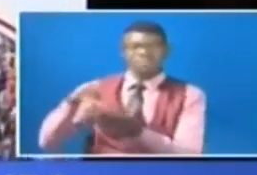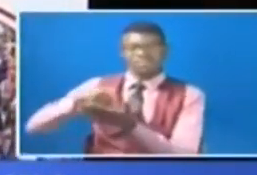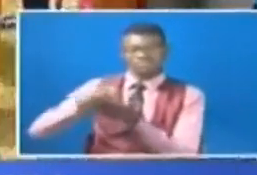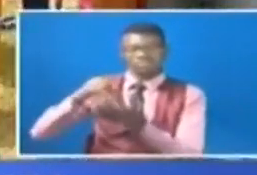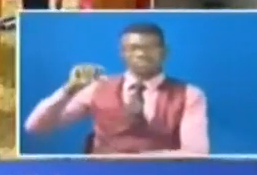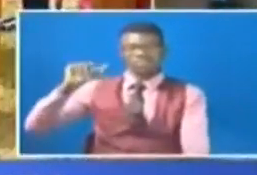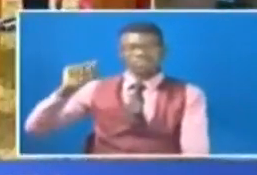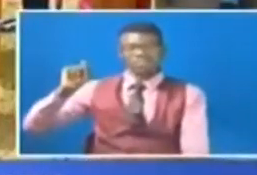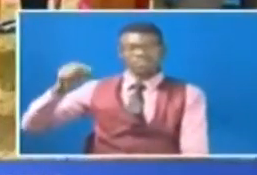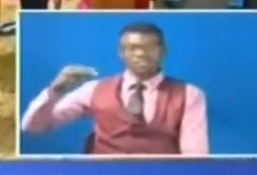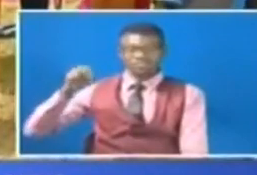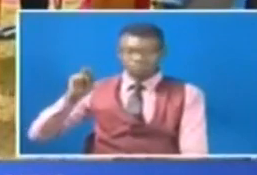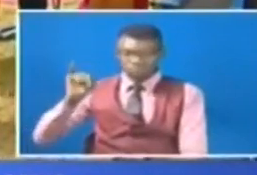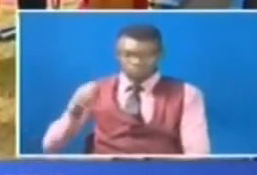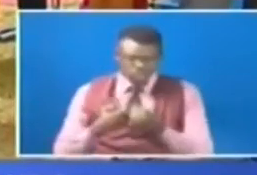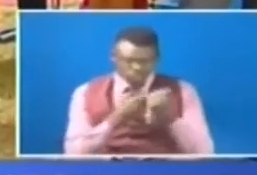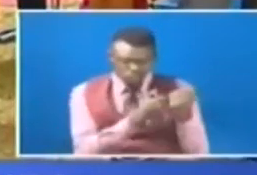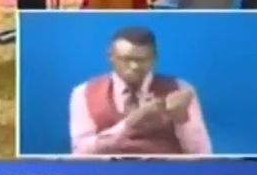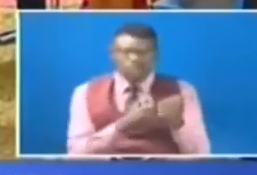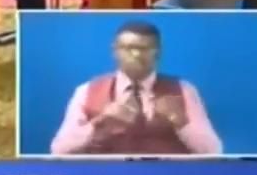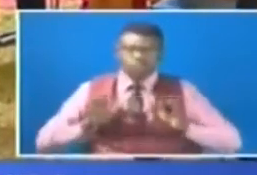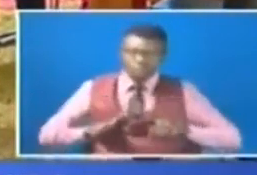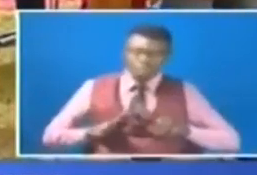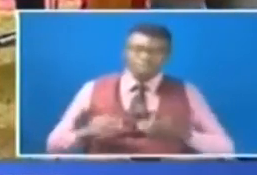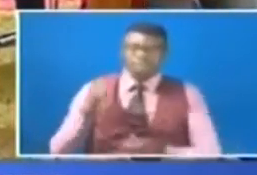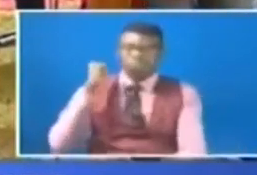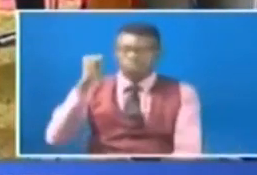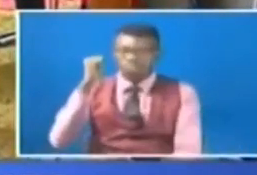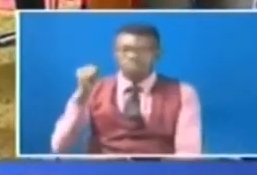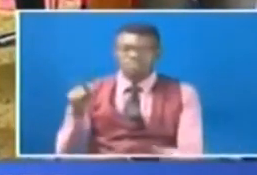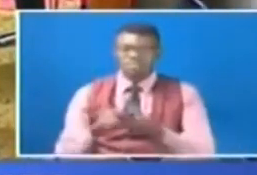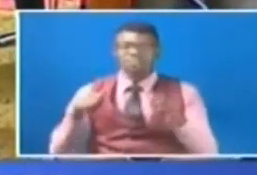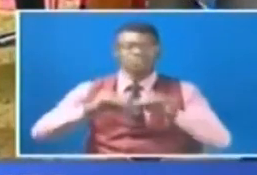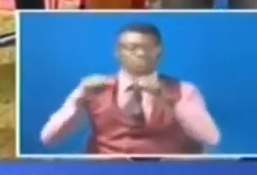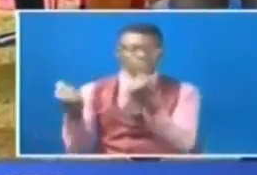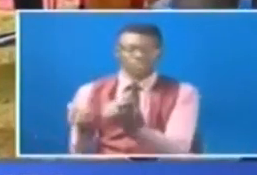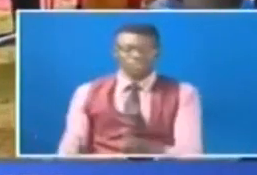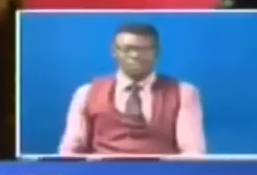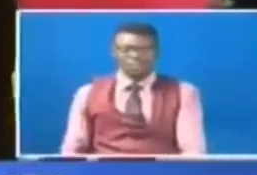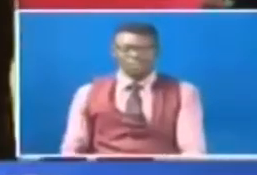Mushomba walitetea nafasi ya wanawake kwenye jamii na siasa za taifa hili.